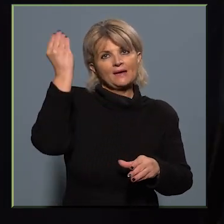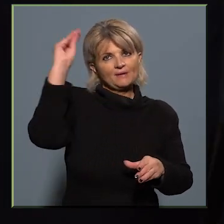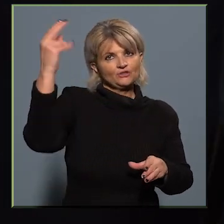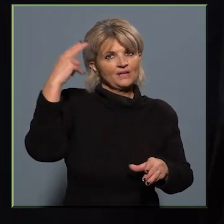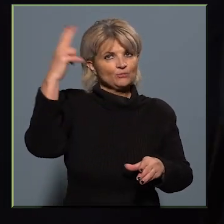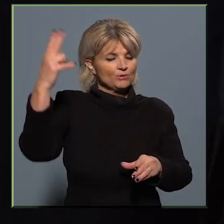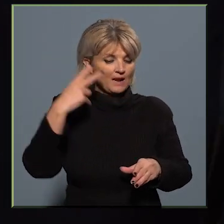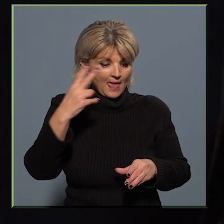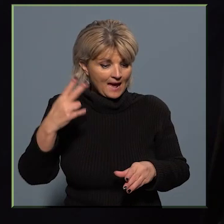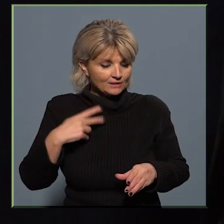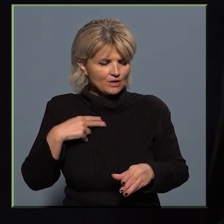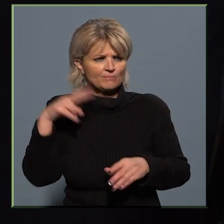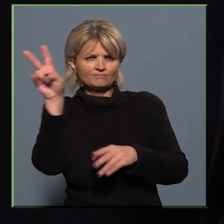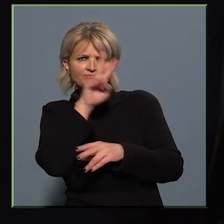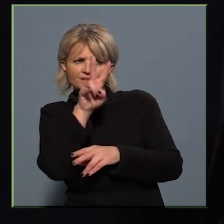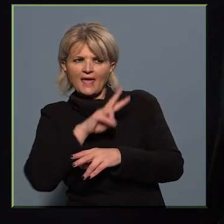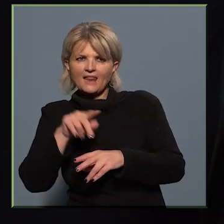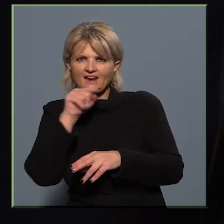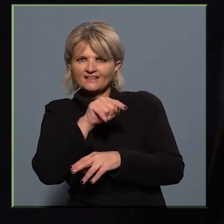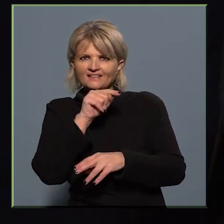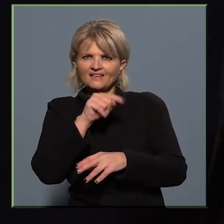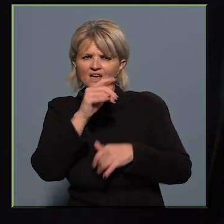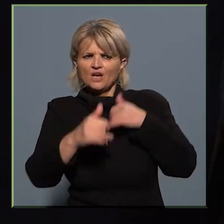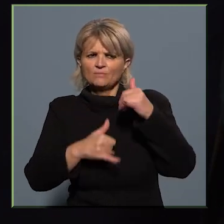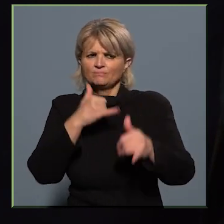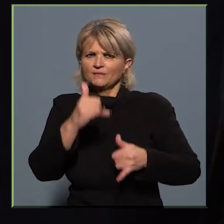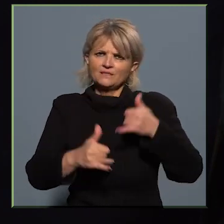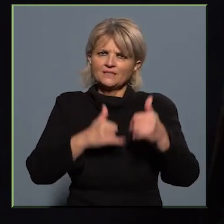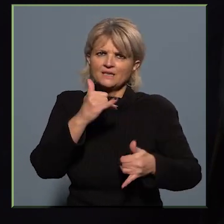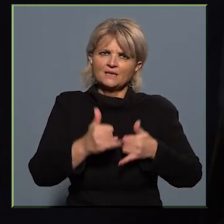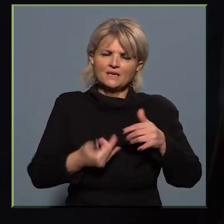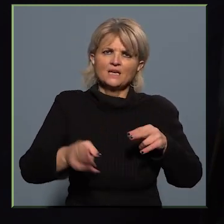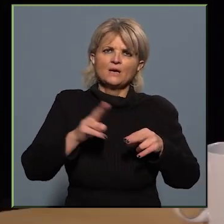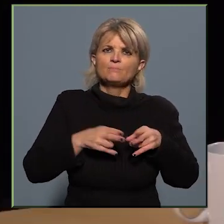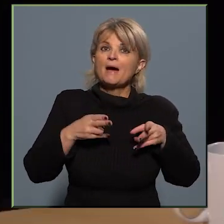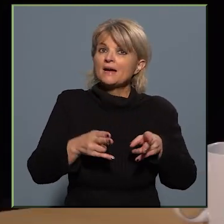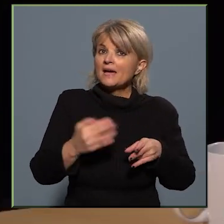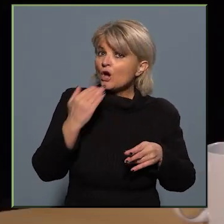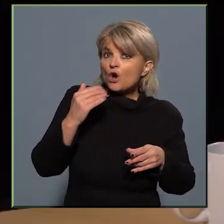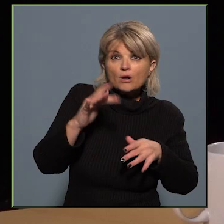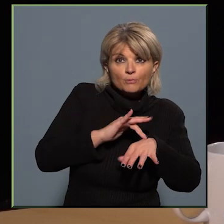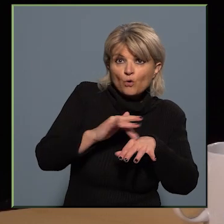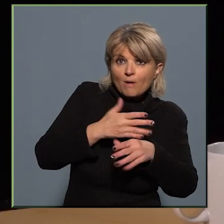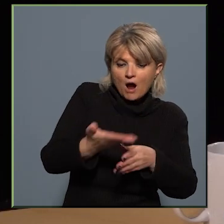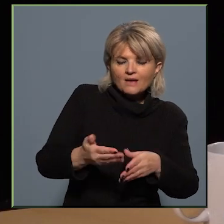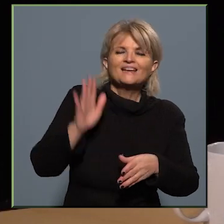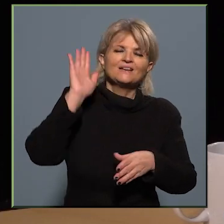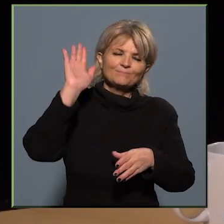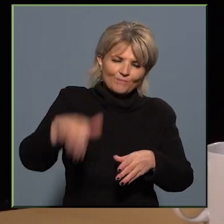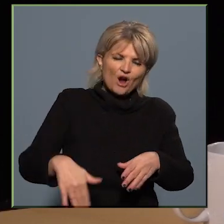hogy stírölgeti a bringapályát, volna kedve kipróbálni? Egyszer lehet